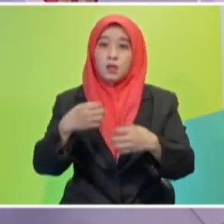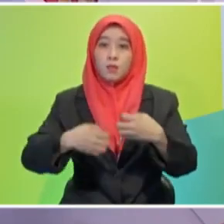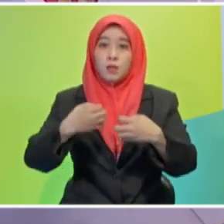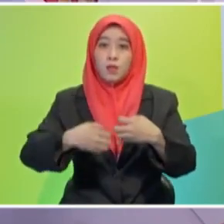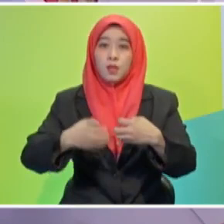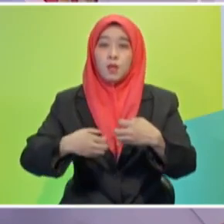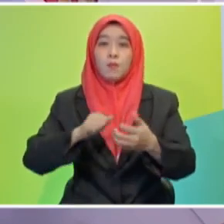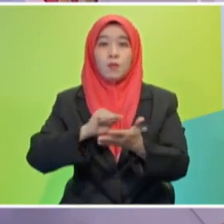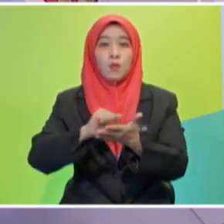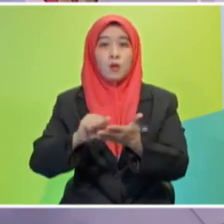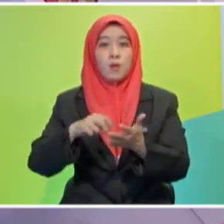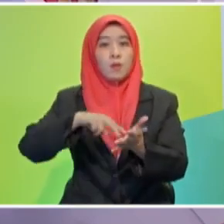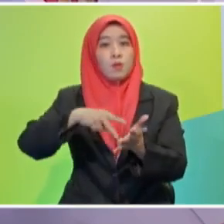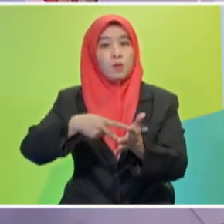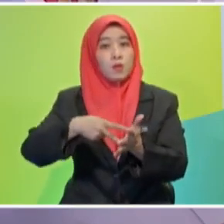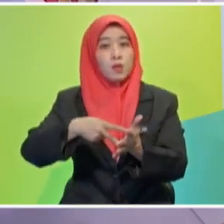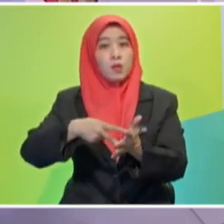keratan rentas ni ialah cikgu dah